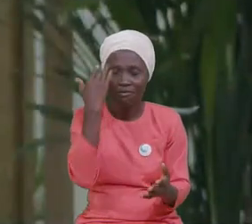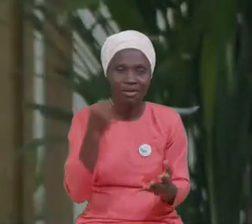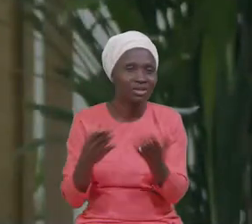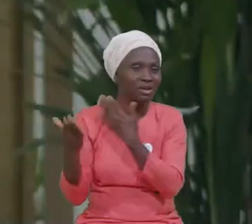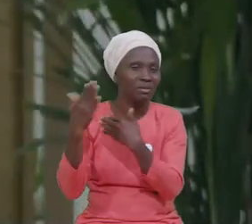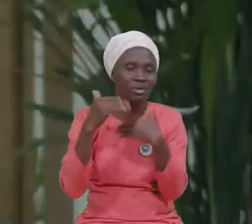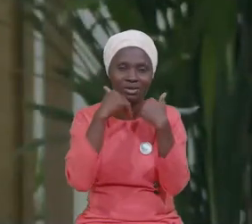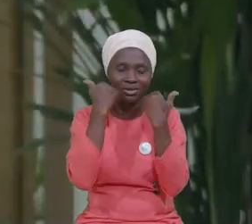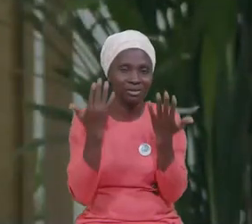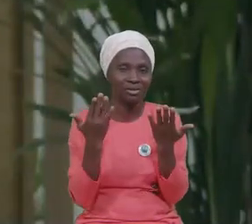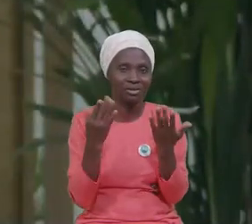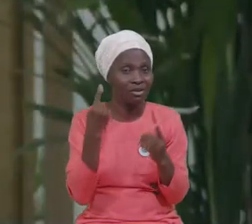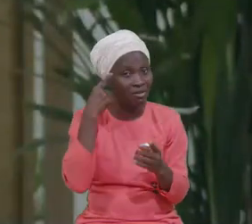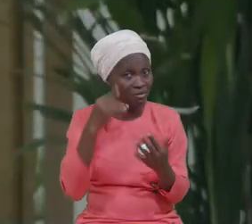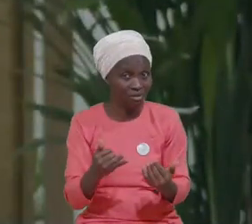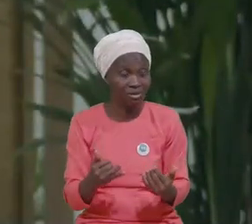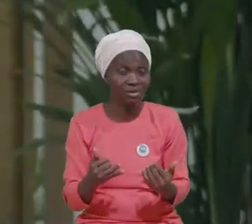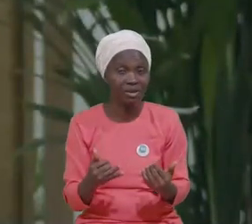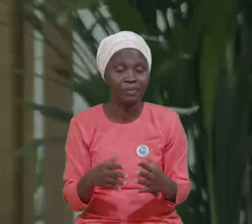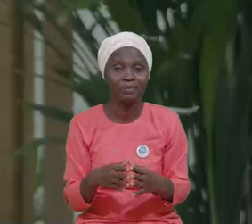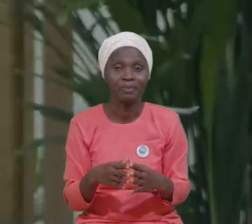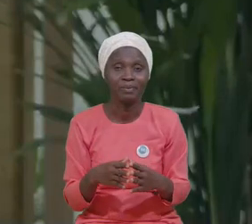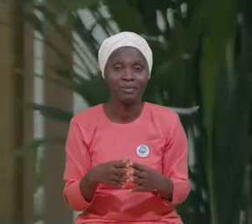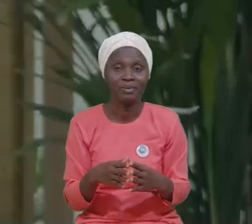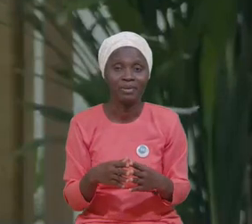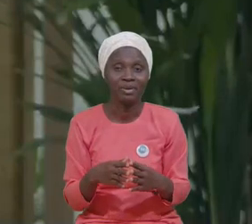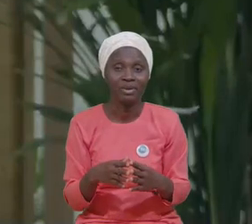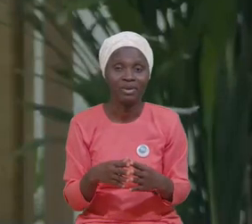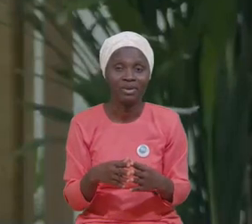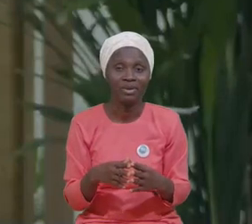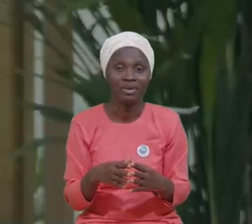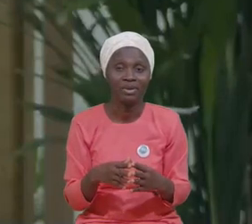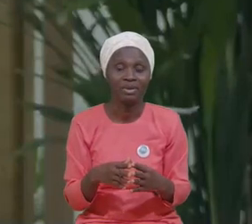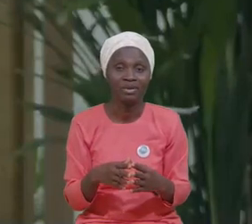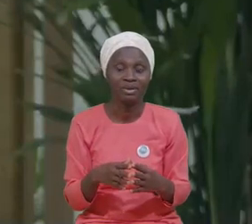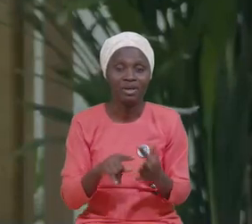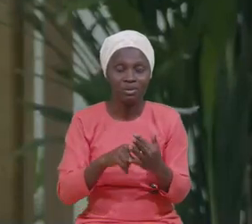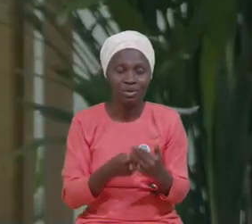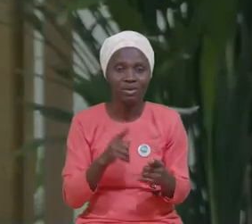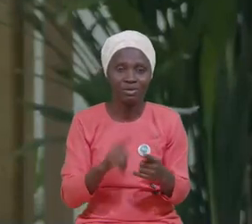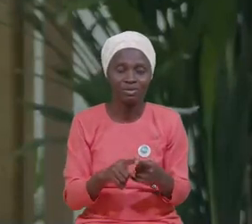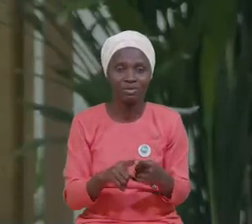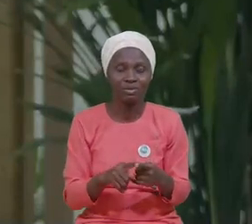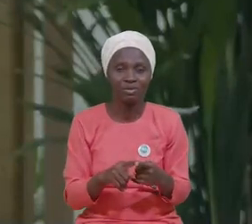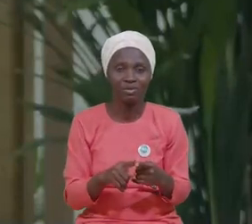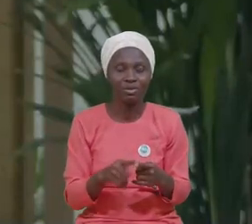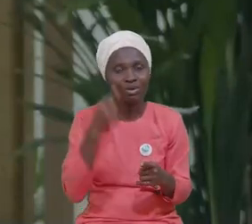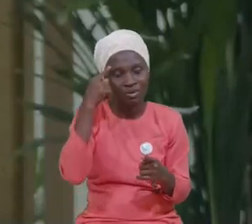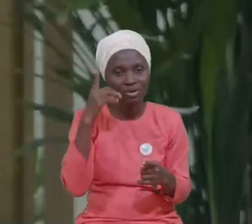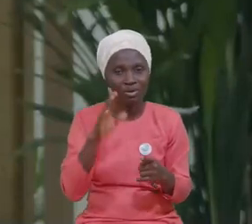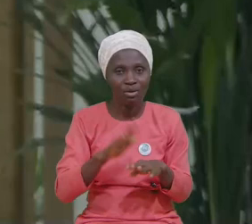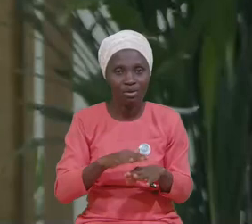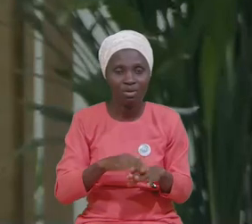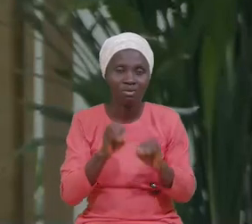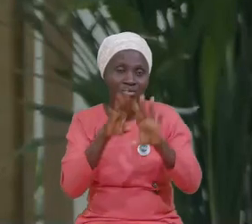Oublie ton passé. À partir de maintenant, fais face à ton avenir. Il est radieux.